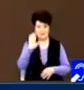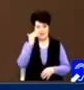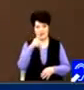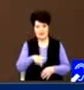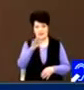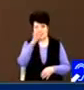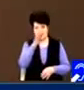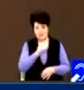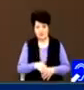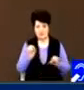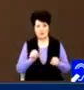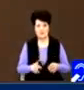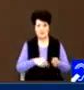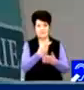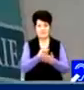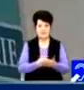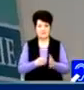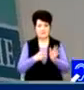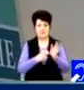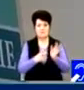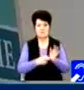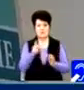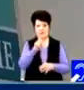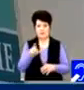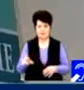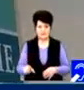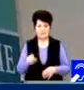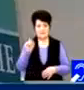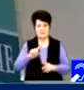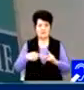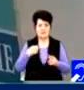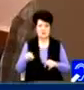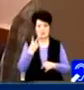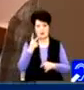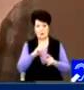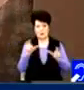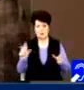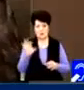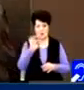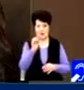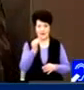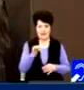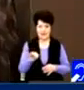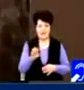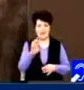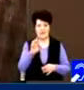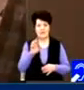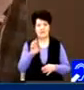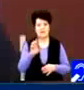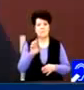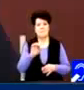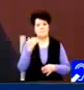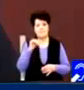din Chișinău instanța a decis internarea forțată a 700 de pa pacienți iar în celelalte două instituții din orhei și bălți au fost 50 de